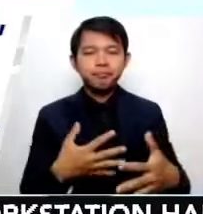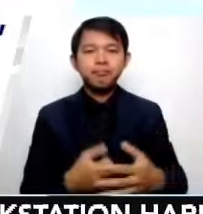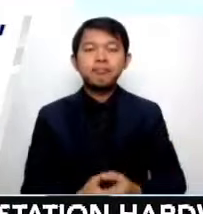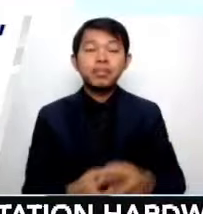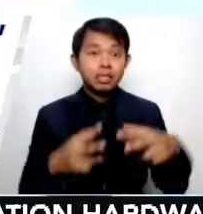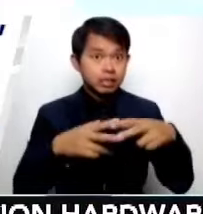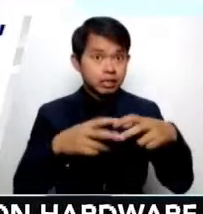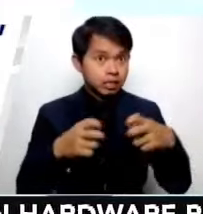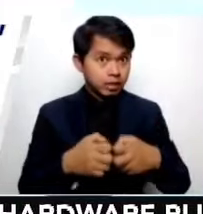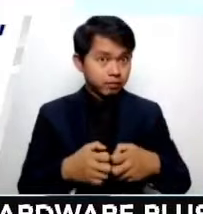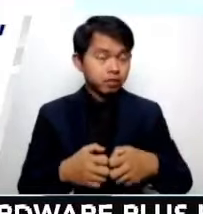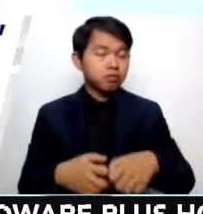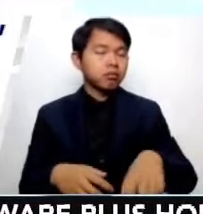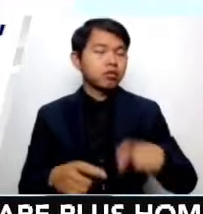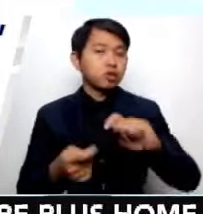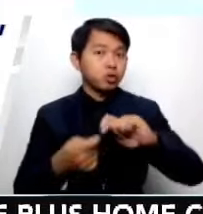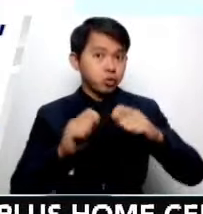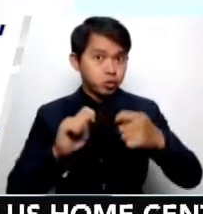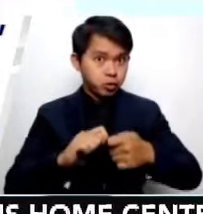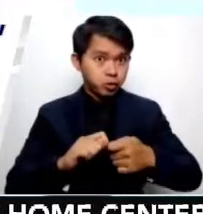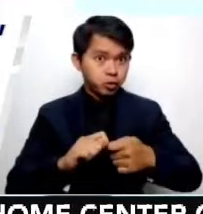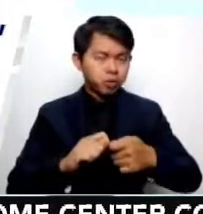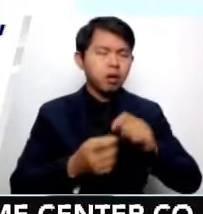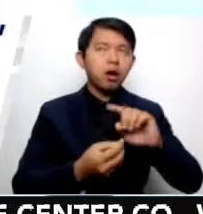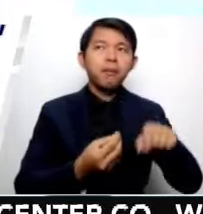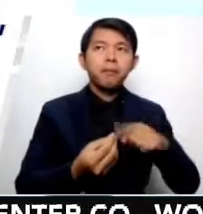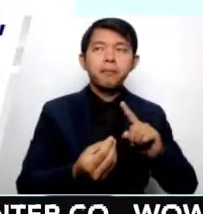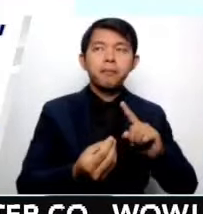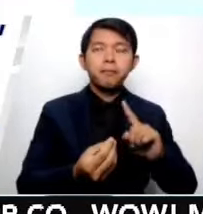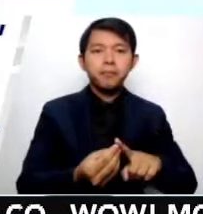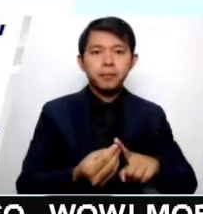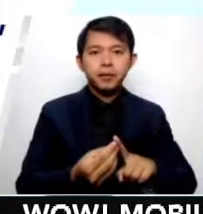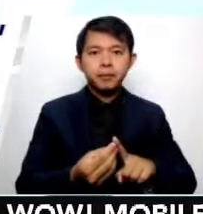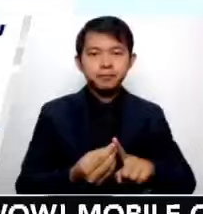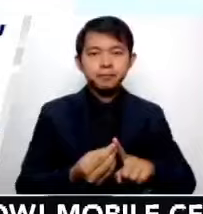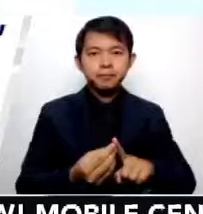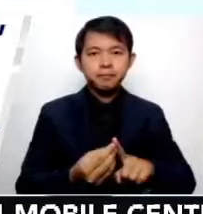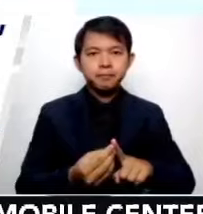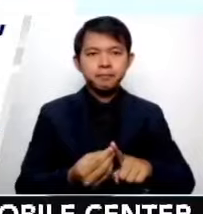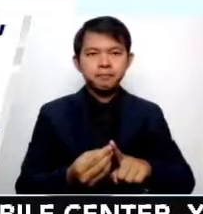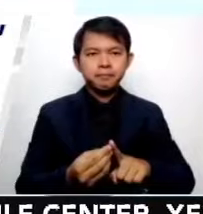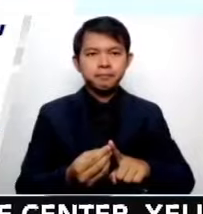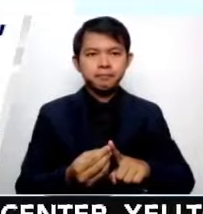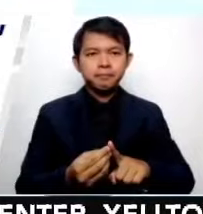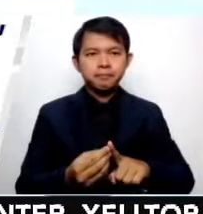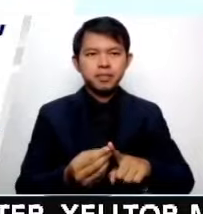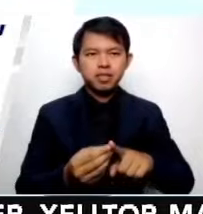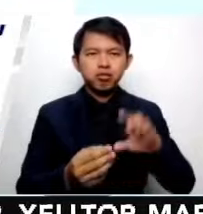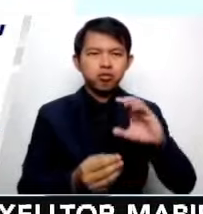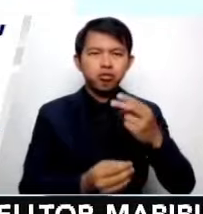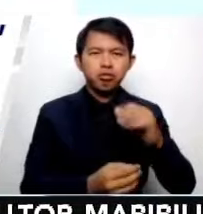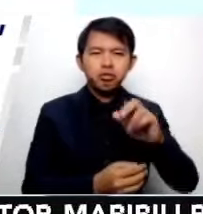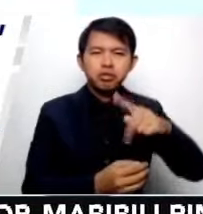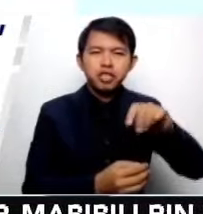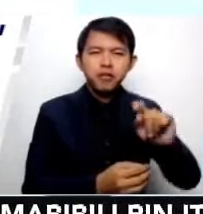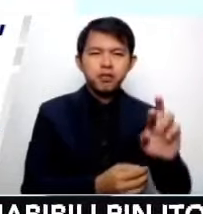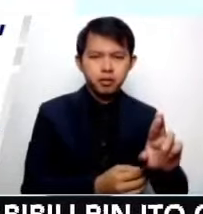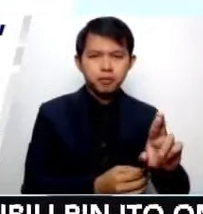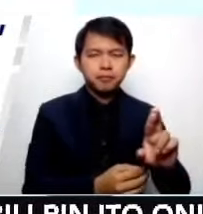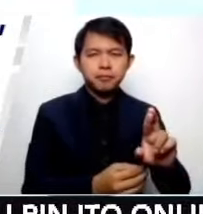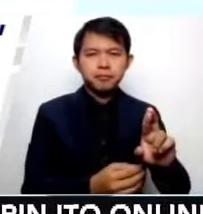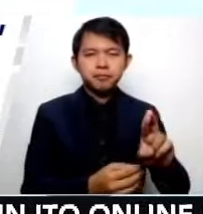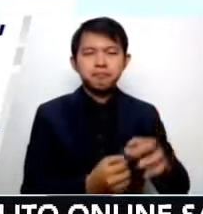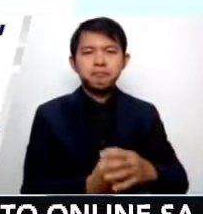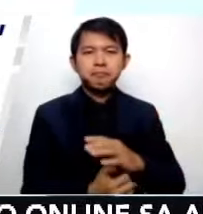terms sa tanang chapter diha, pati na appeal na